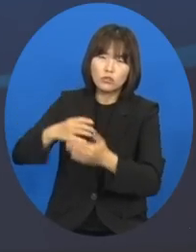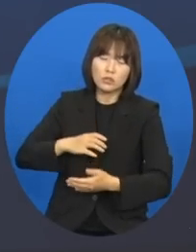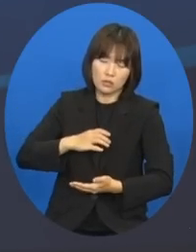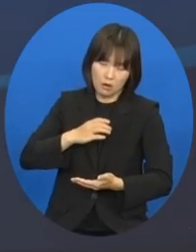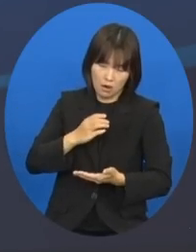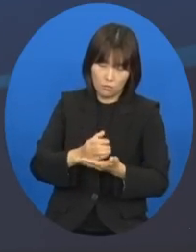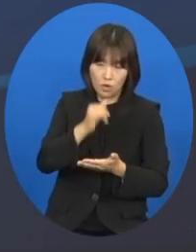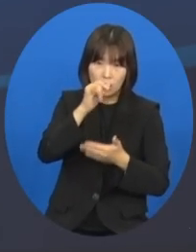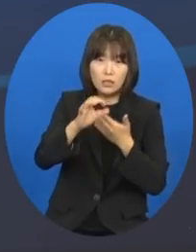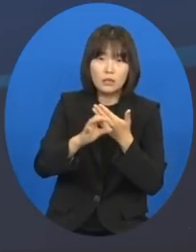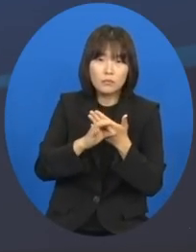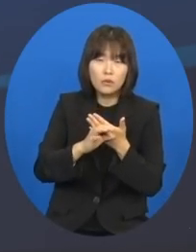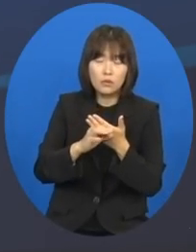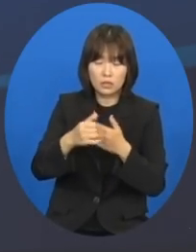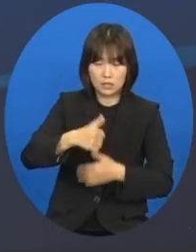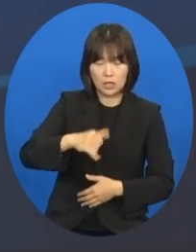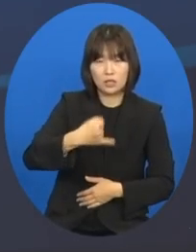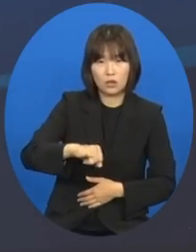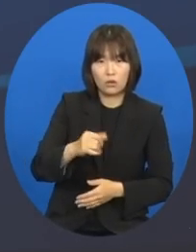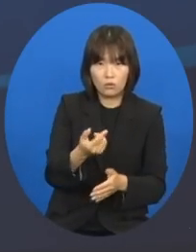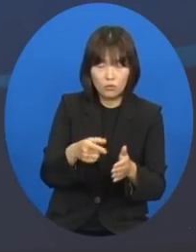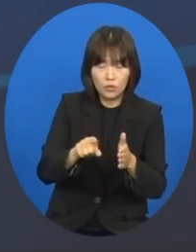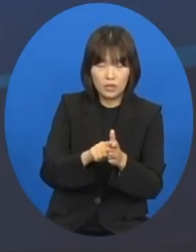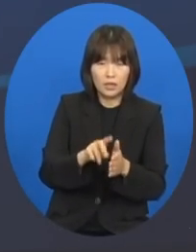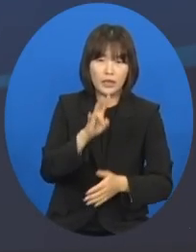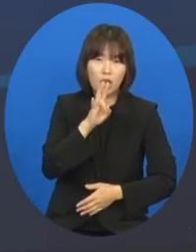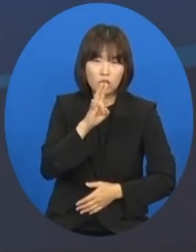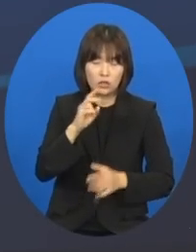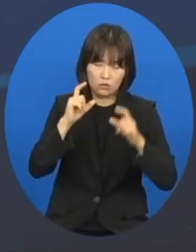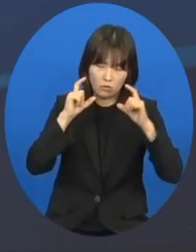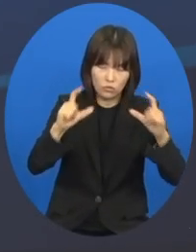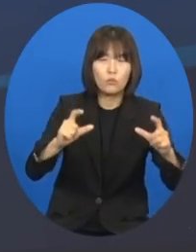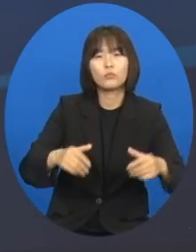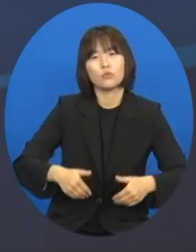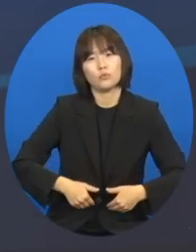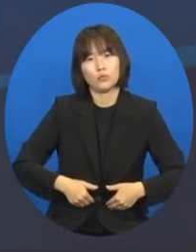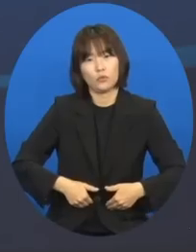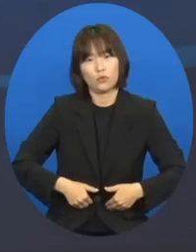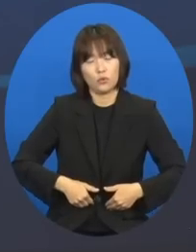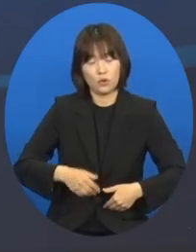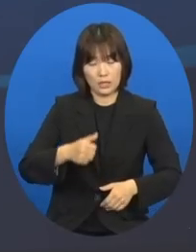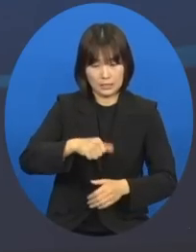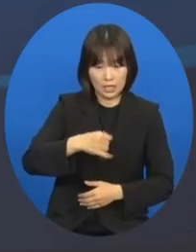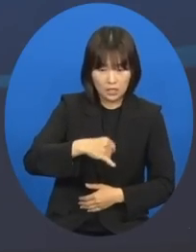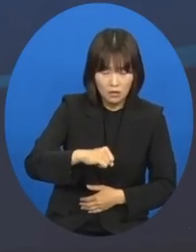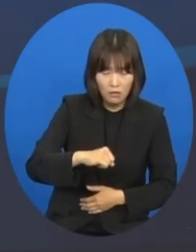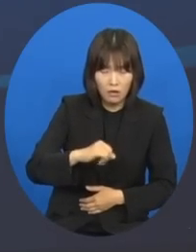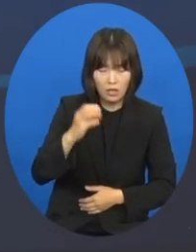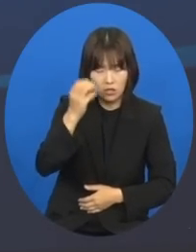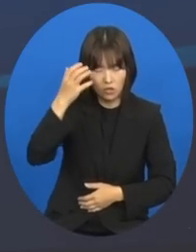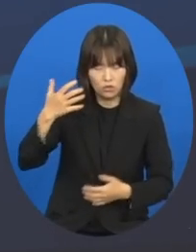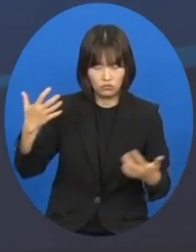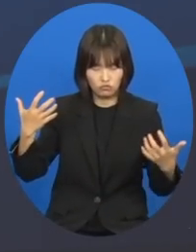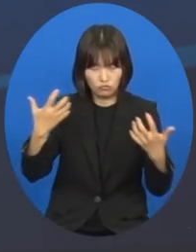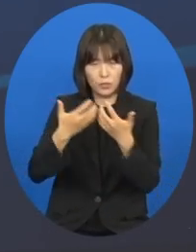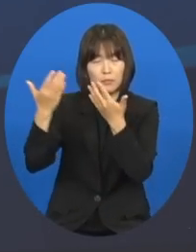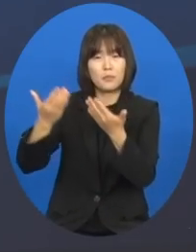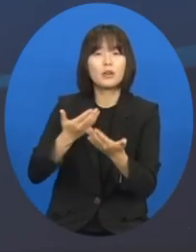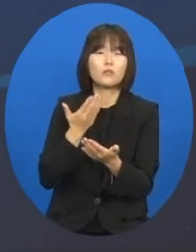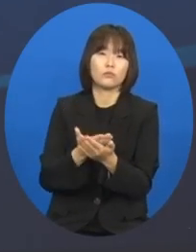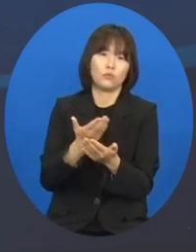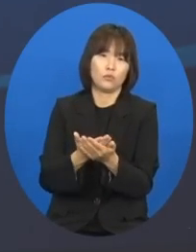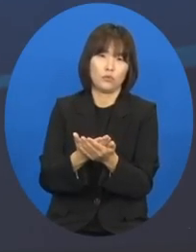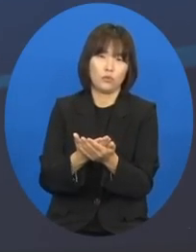자녀들을 위해서 예언적 선포를 하셔야 돼요 하나님이 아이가 성령의 충만함을 받게 하여 주옵소서 그리고이 아이가